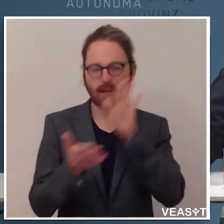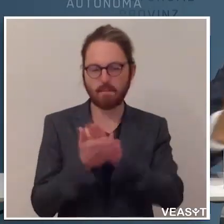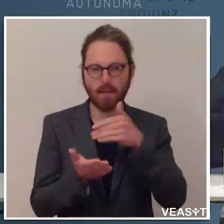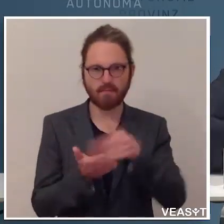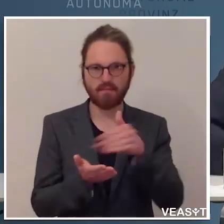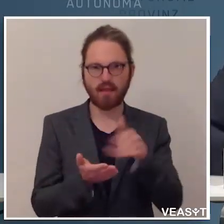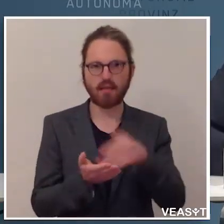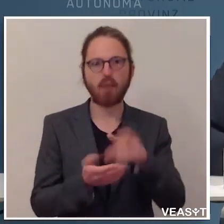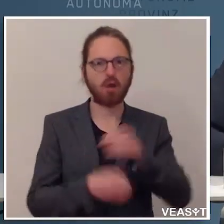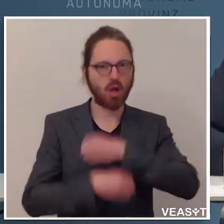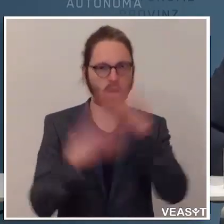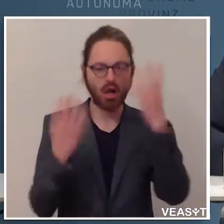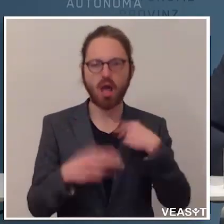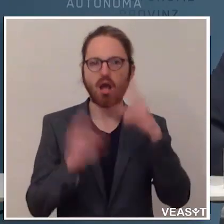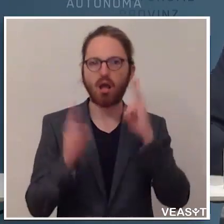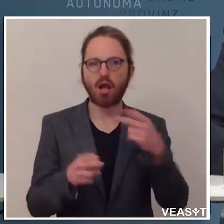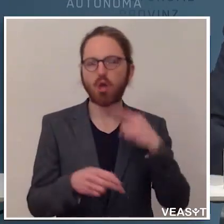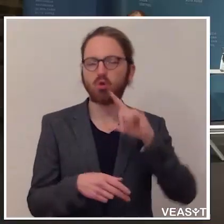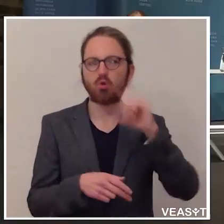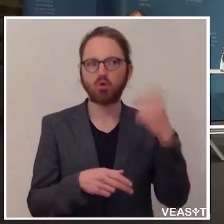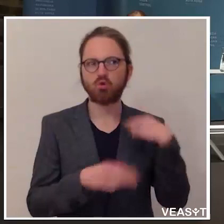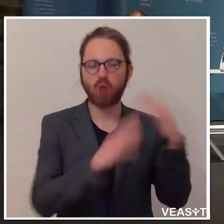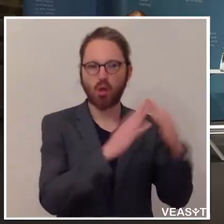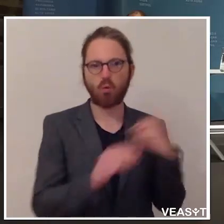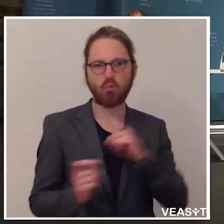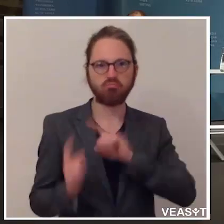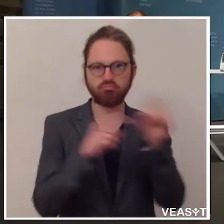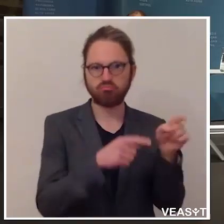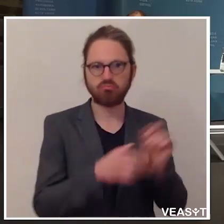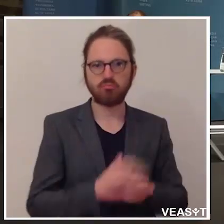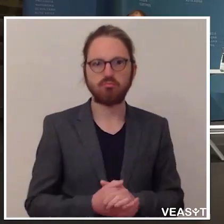man kann auch dann zur Zweitwohnung wieder gehen. Innerhalb des